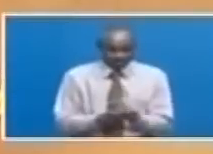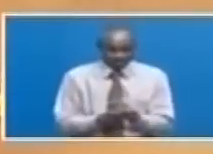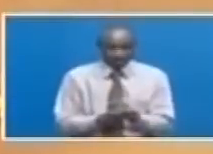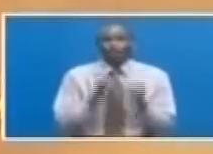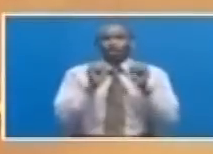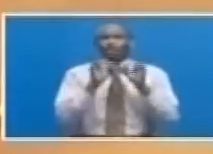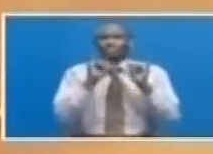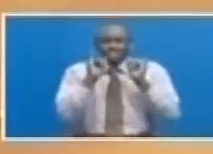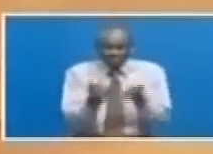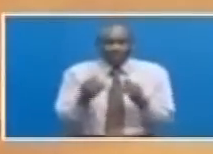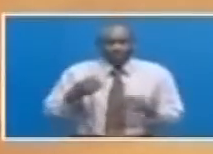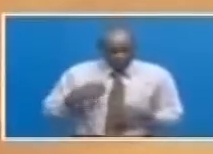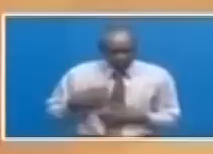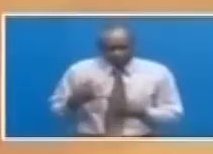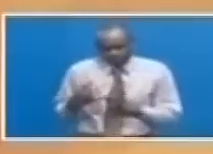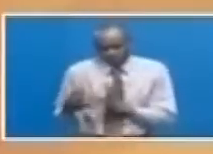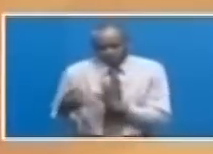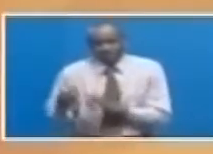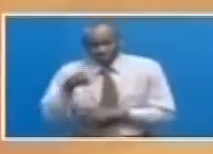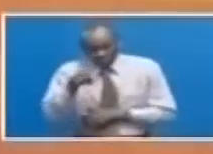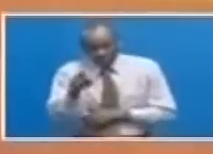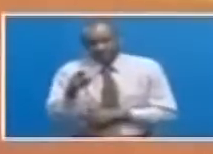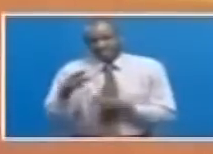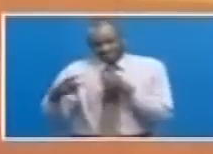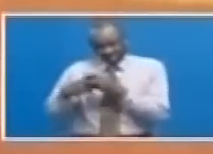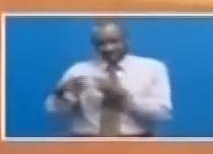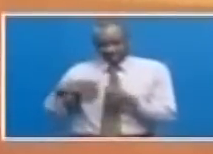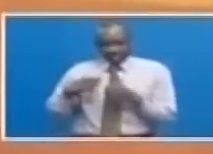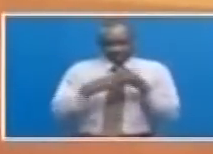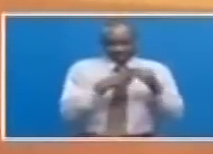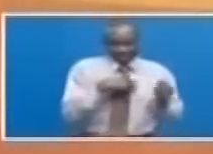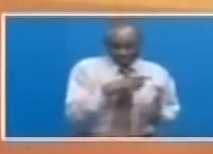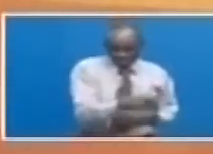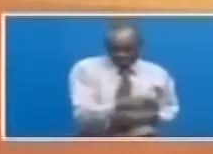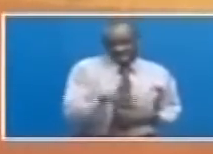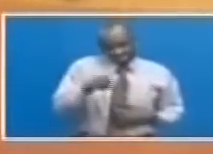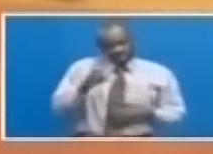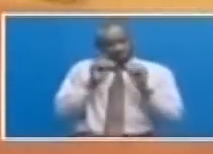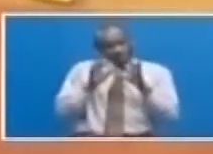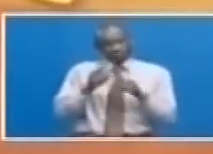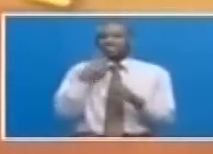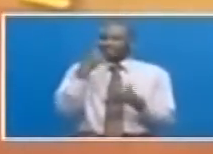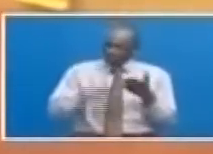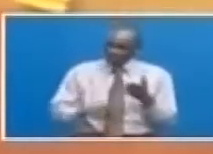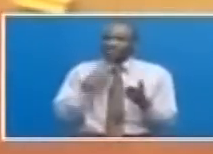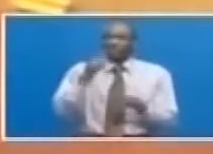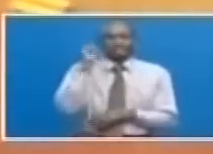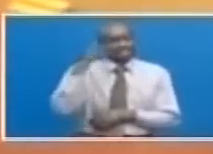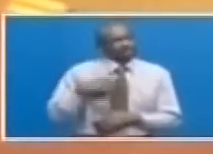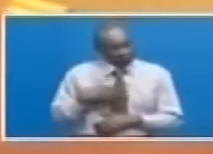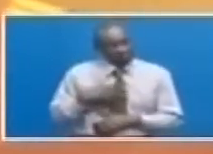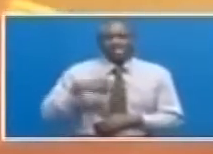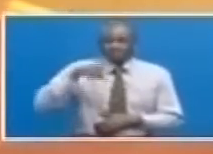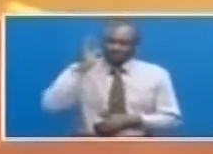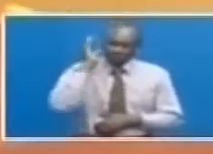Kocha mpya wa timu ya taifa ya raga ya wachezaji saba kila upande, Benjamin Ayimba, amewahakikishia Wakenya kwamba